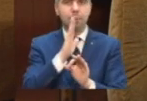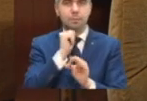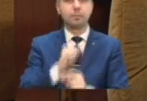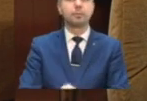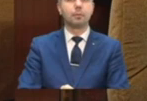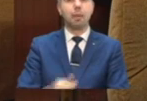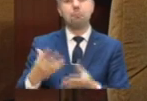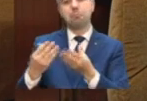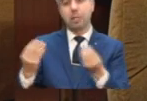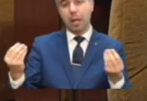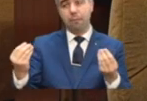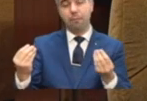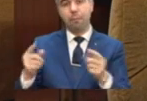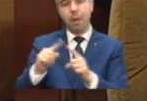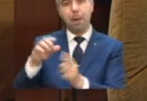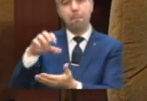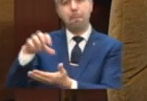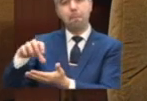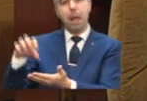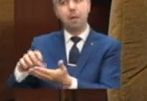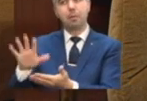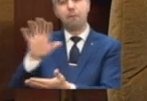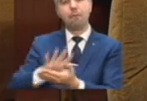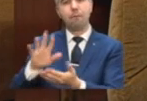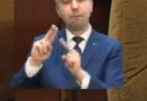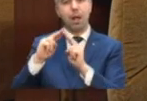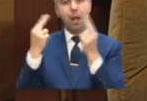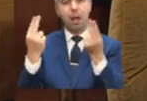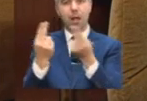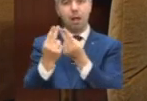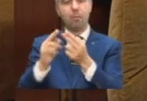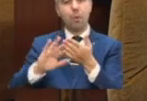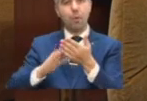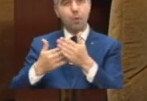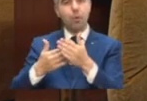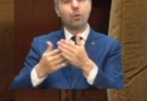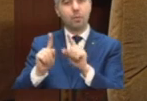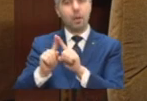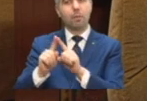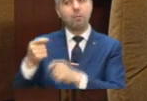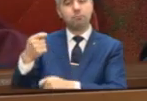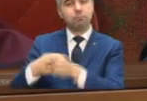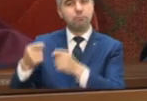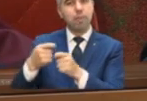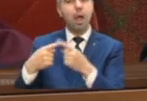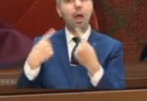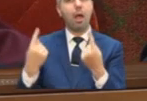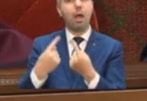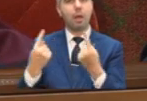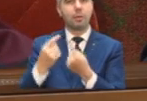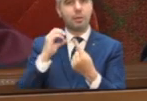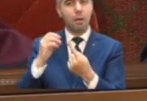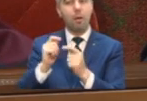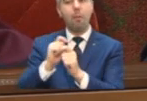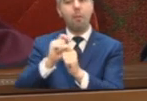العديد من الدول تعيد النظر في تدبير احتياطاتها من المواد الأساسية لتحقيق الاكتفاء الذاتي واستمرار نشاطها الاقتصادي، وذلك على إيقاع